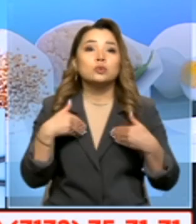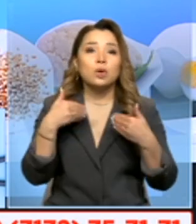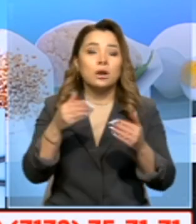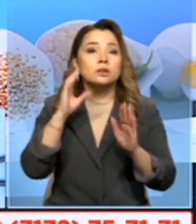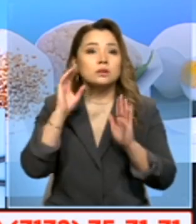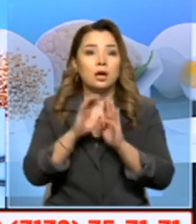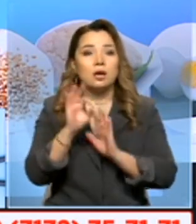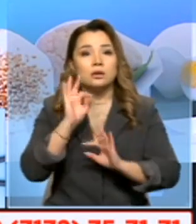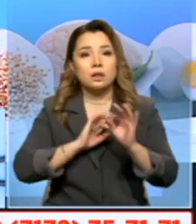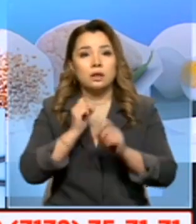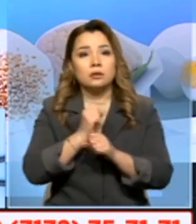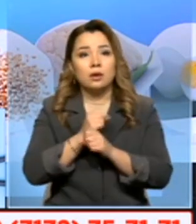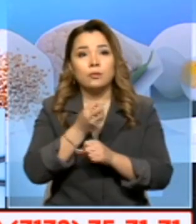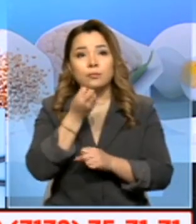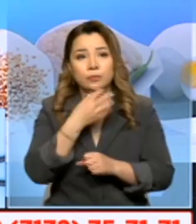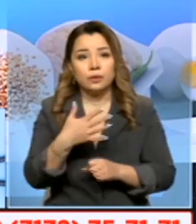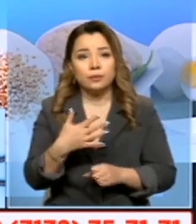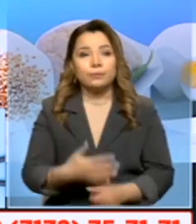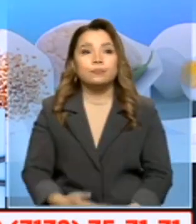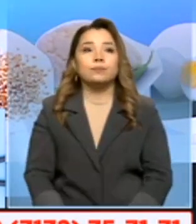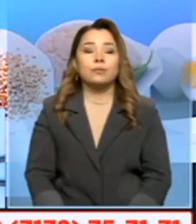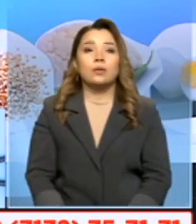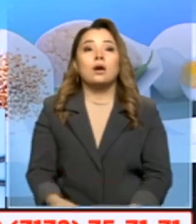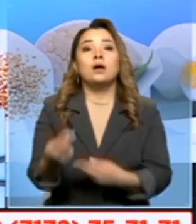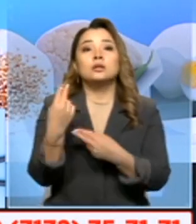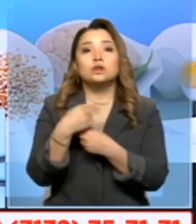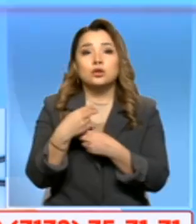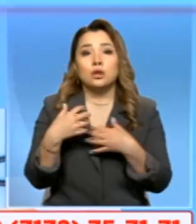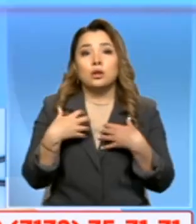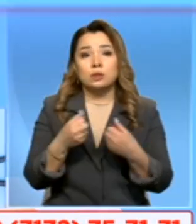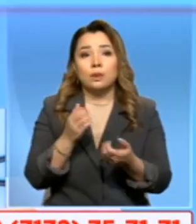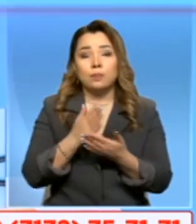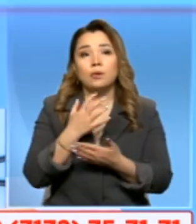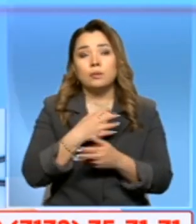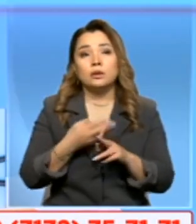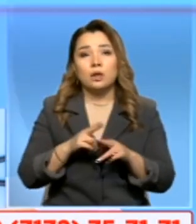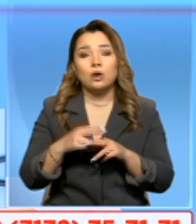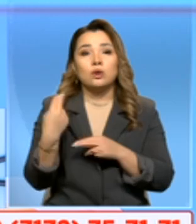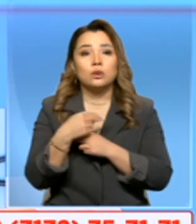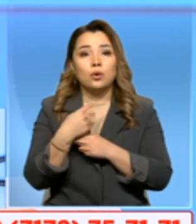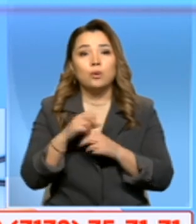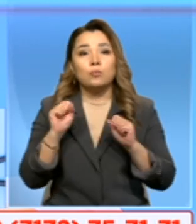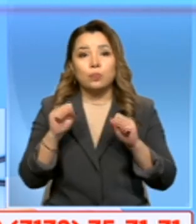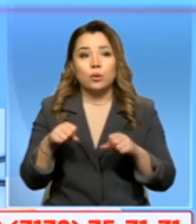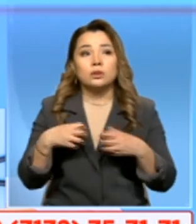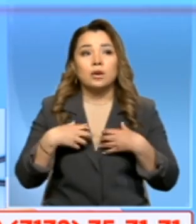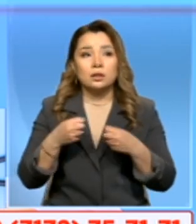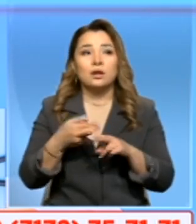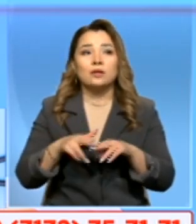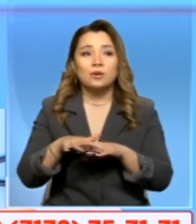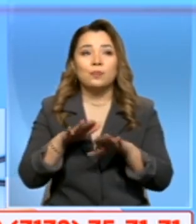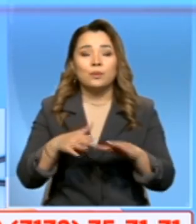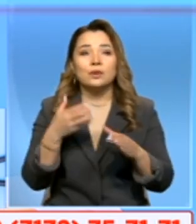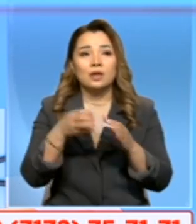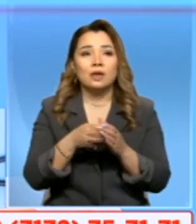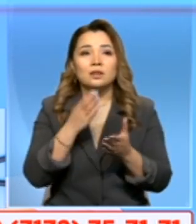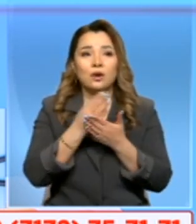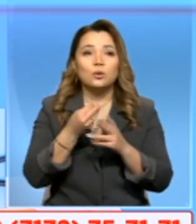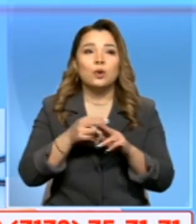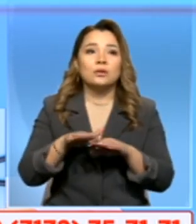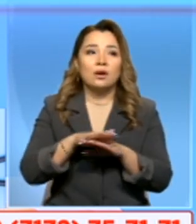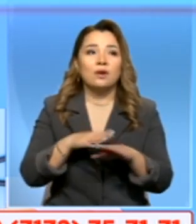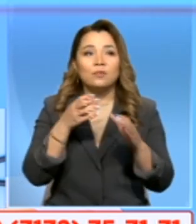бойынша. Түсінікті ғой, сізге? Ол емделіп жазылады ма, сонда негізі мен емделіп жазылуы мүмкін ба? Мен или осылай осы ретте құрғанмен